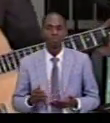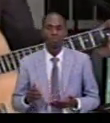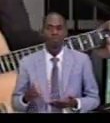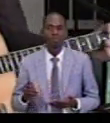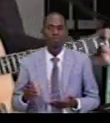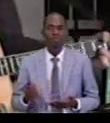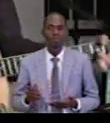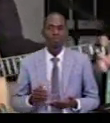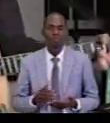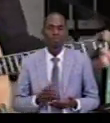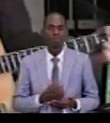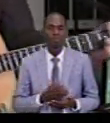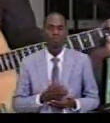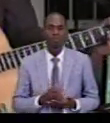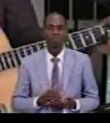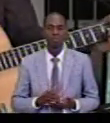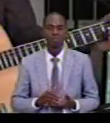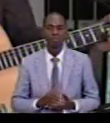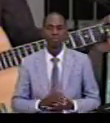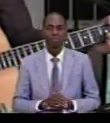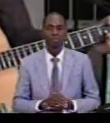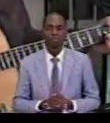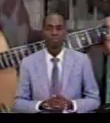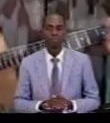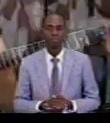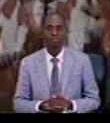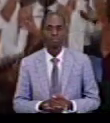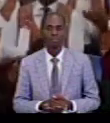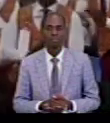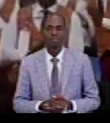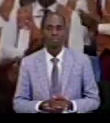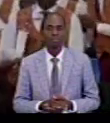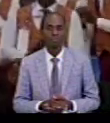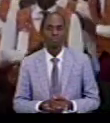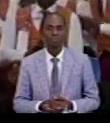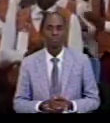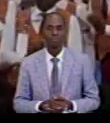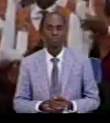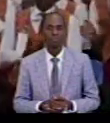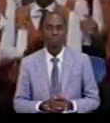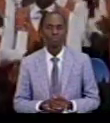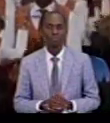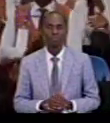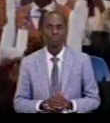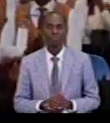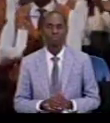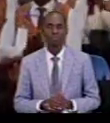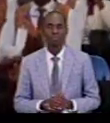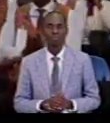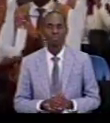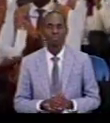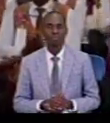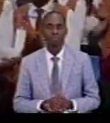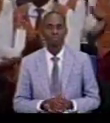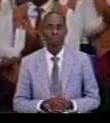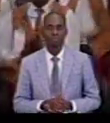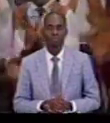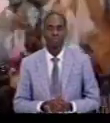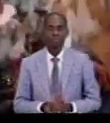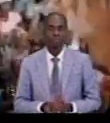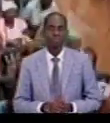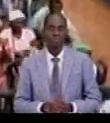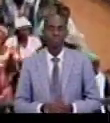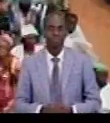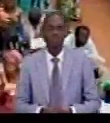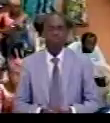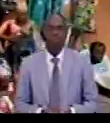Cet instant, louez-le, louez-le, louez-le, adorez-le. Oh, tu es